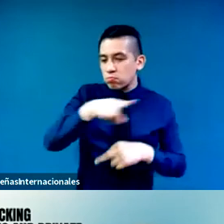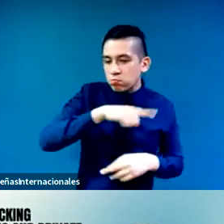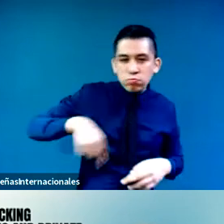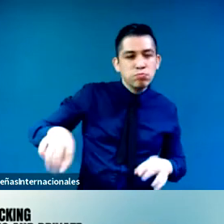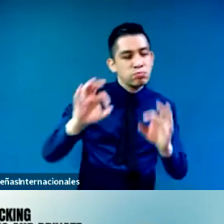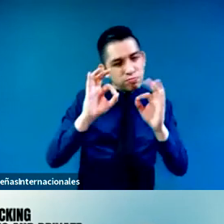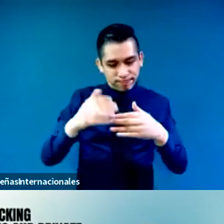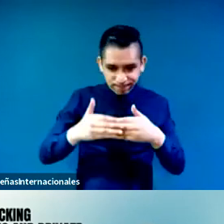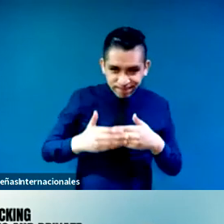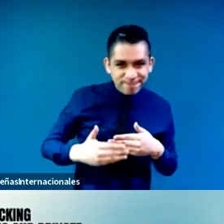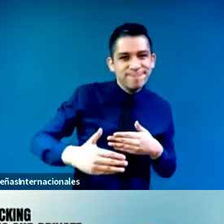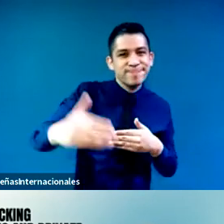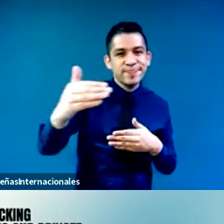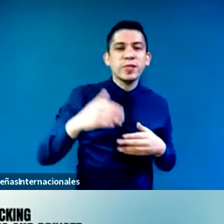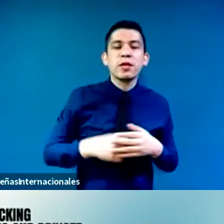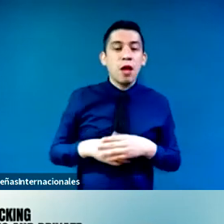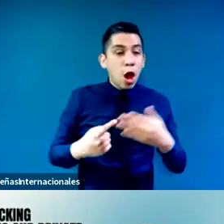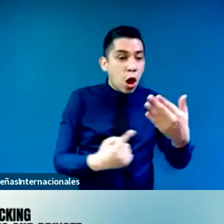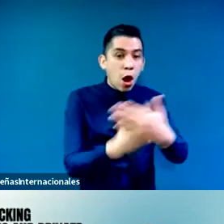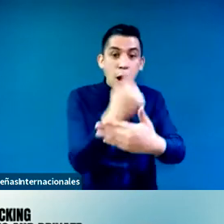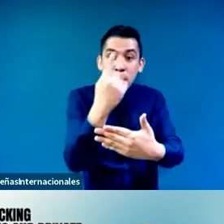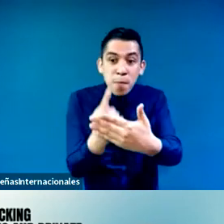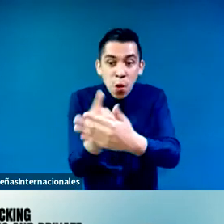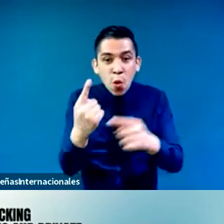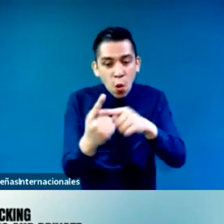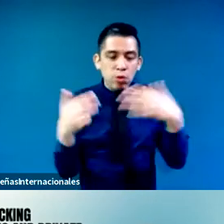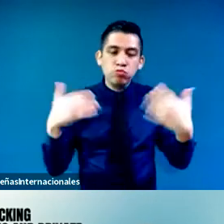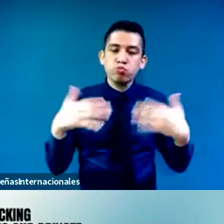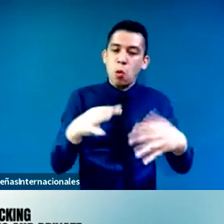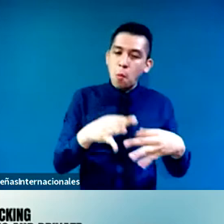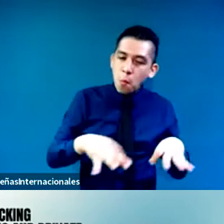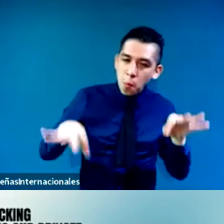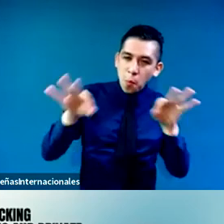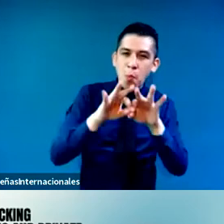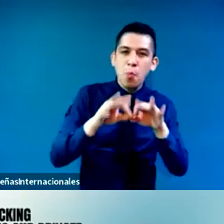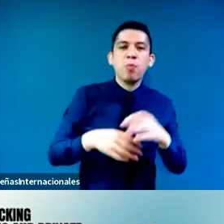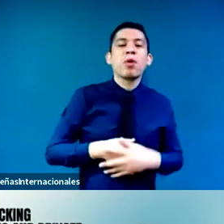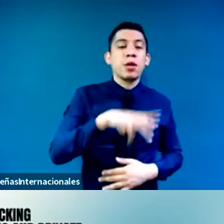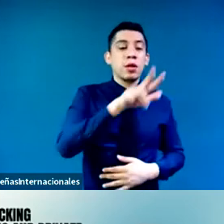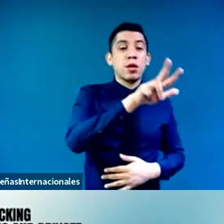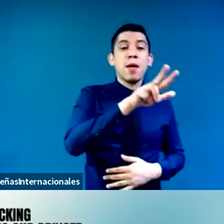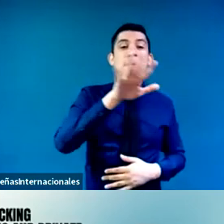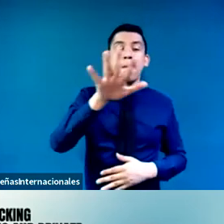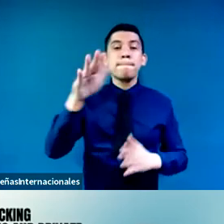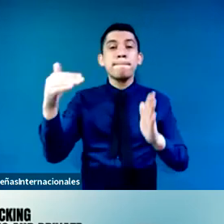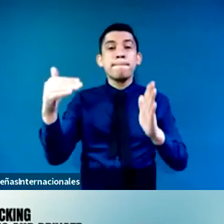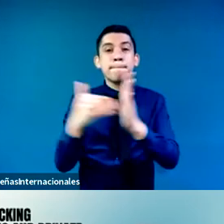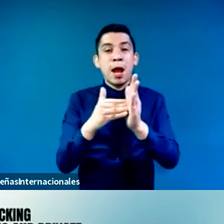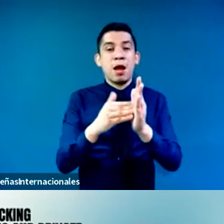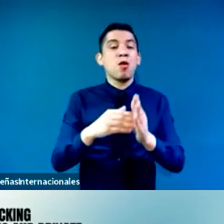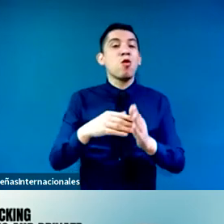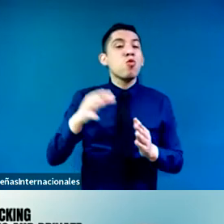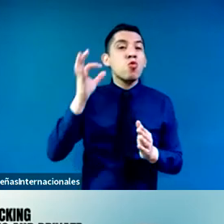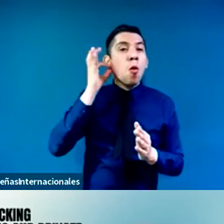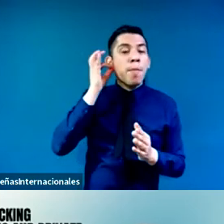छ सामुदायिक महिला मञ्चले समुदायमा रहेका महिलाहरूको आर्थिक तथा सामाजिक विकास को सशक्तिकरण